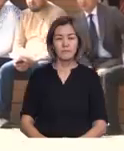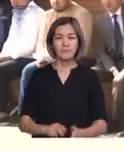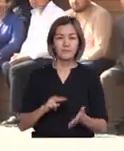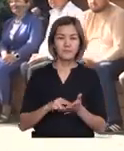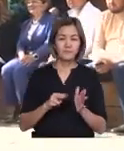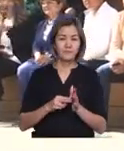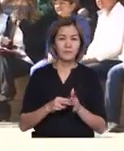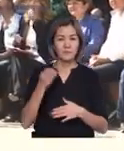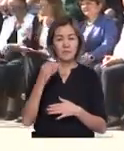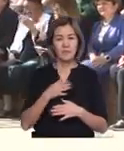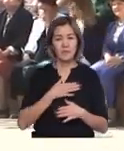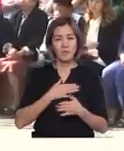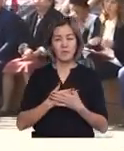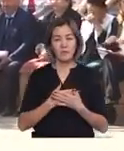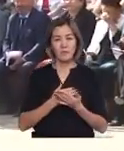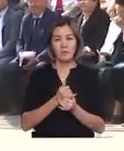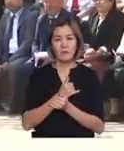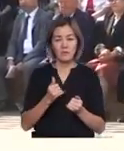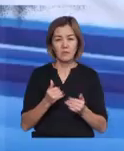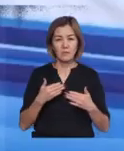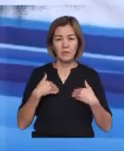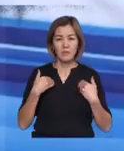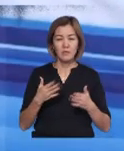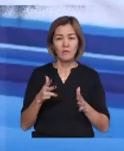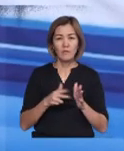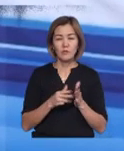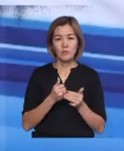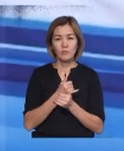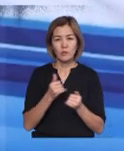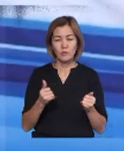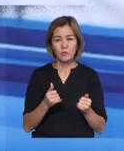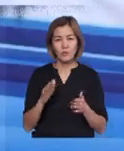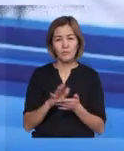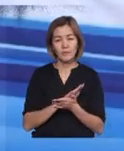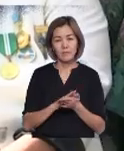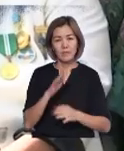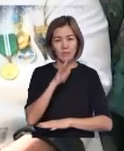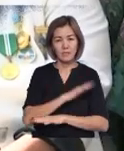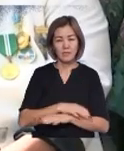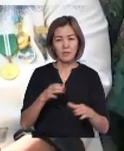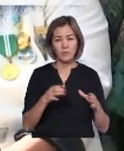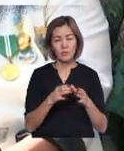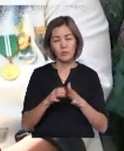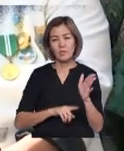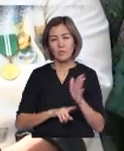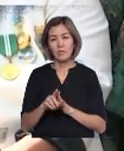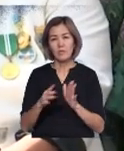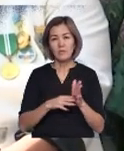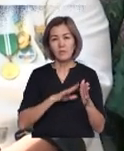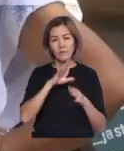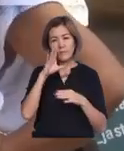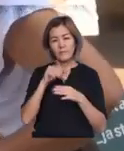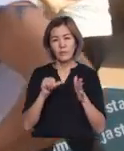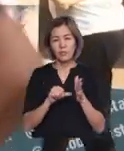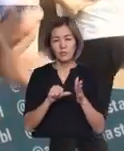Планируется, что в Центре активного долголетия будет предоставляться 8 видов услуг. Бесплатные занятия и кружки начнут свою работу с 9 утра до